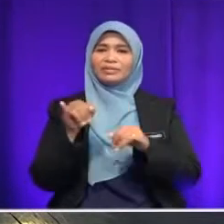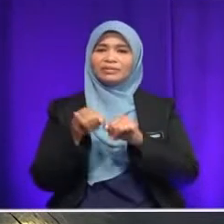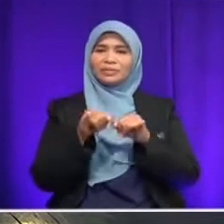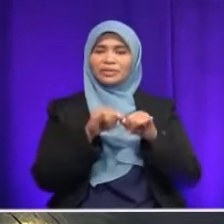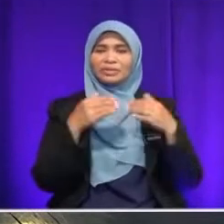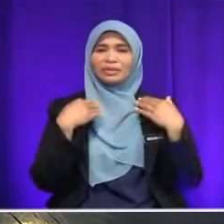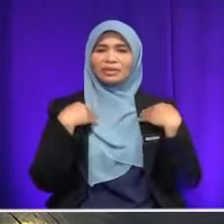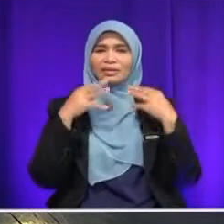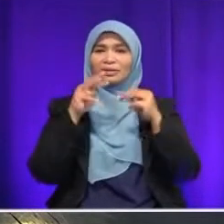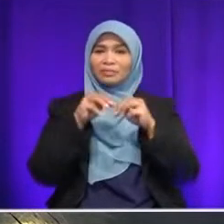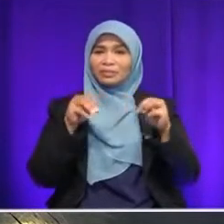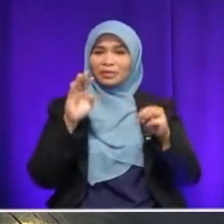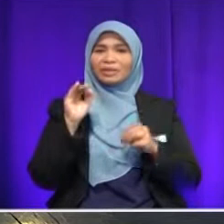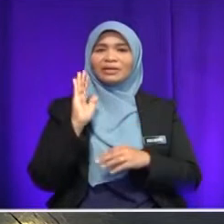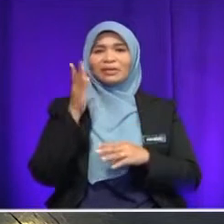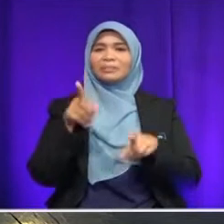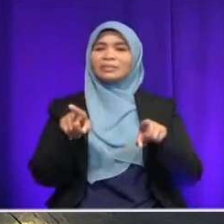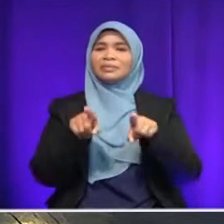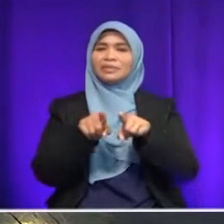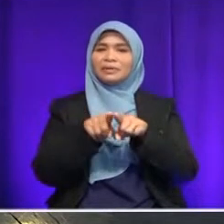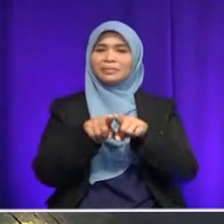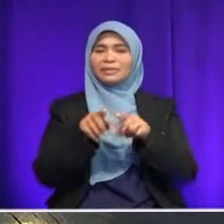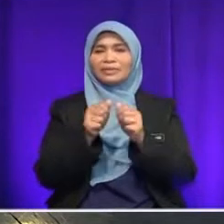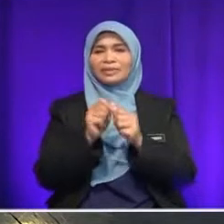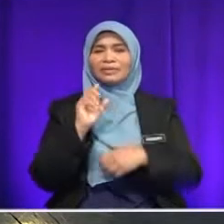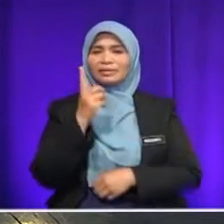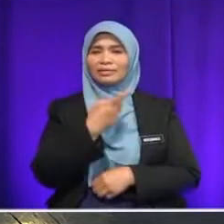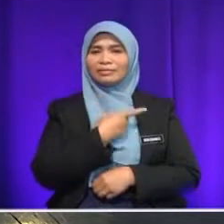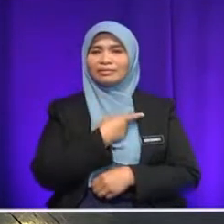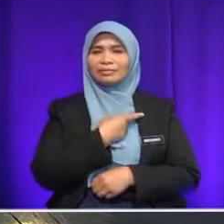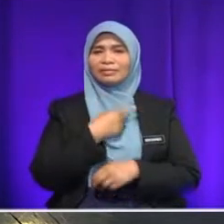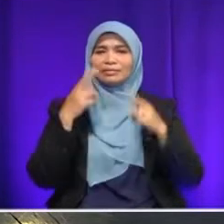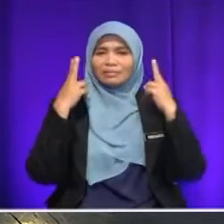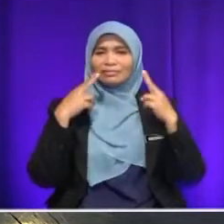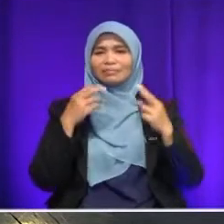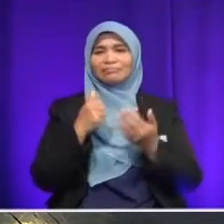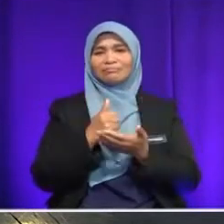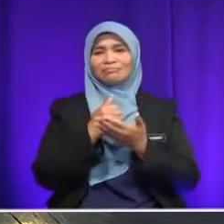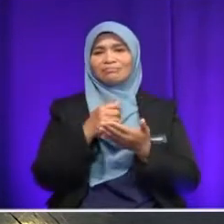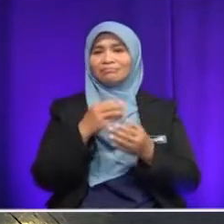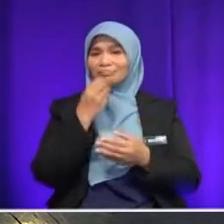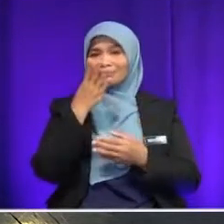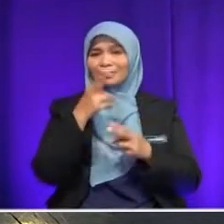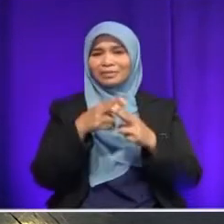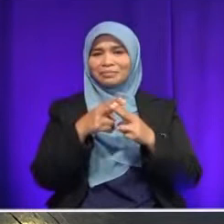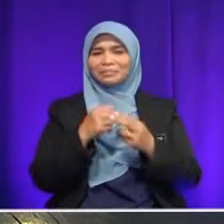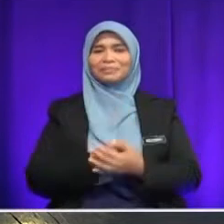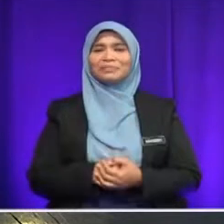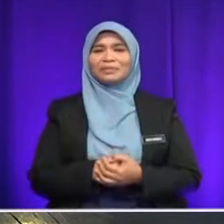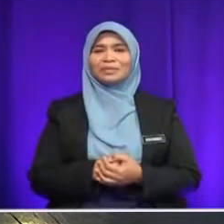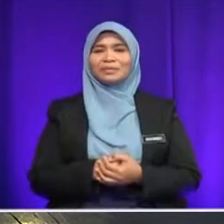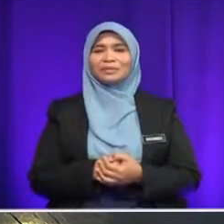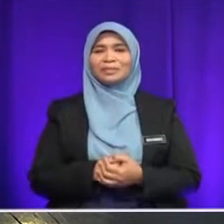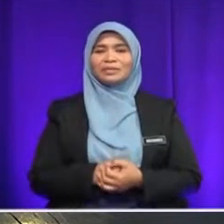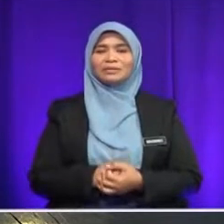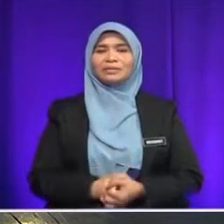akan bersama dengan kita pada hari ini Ustazah. Boleh tak Ustazah tolong kenalkan kawan-kawan kita? Boleh. Terima kasih Aiman. Allahumma salli ala